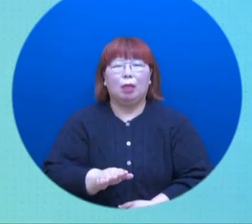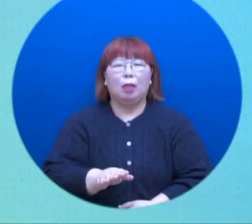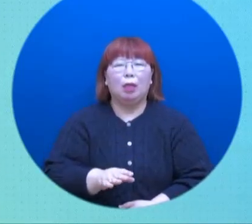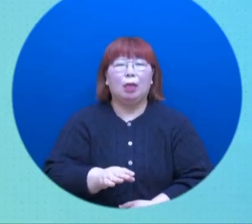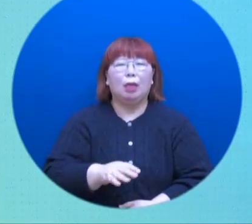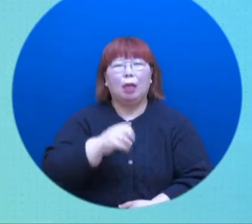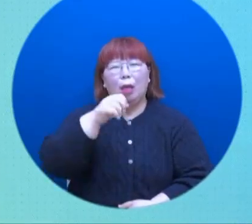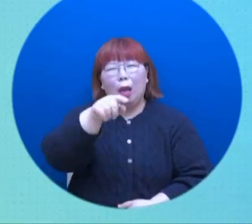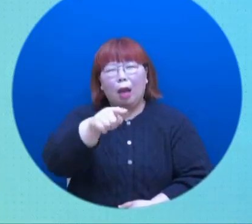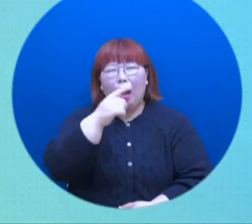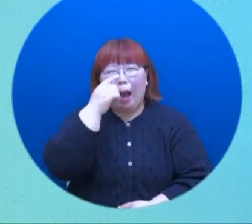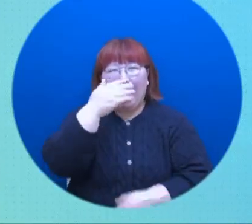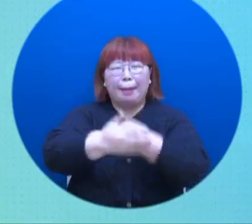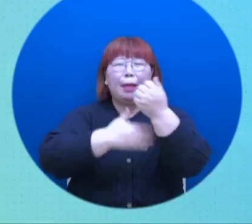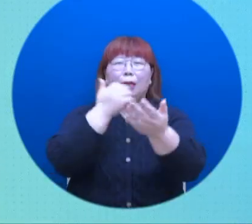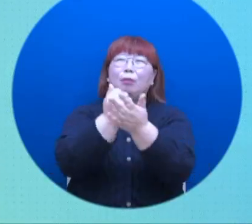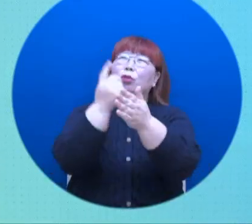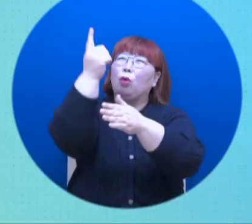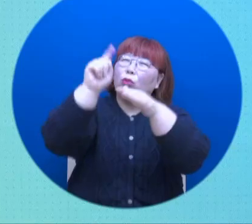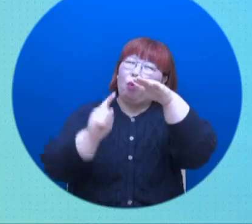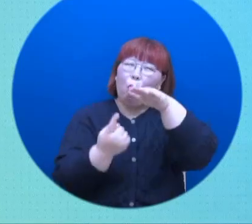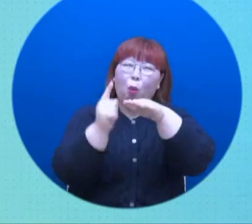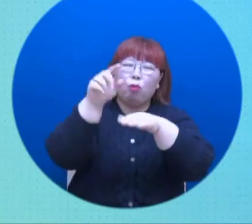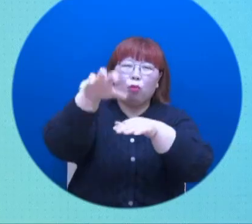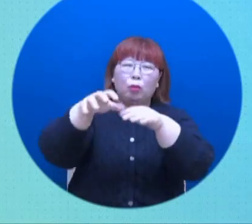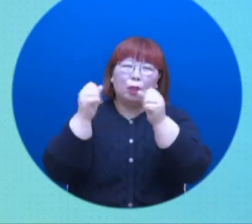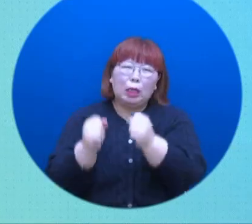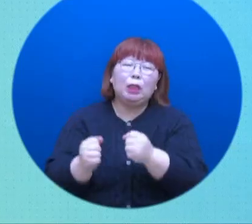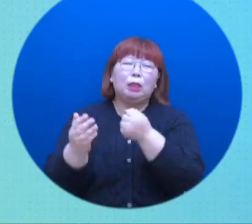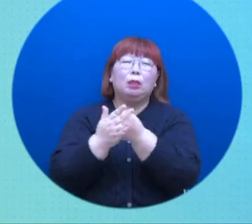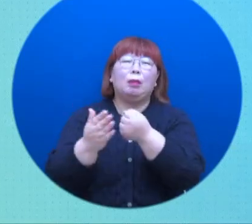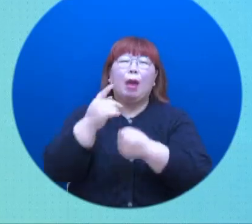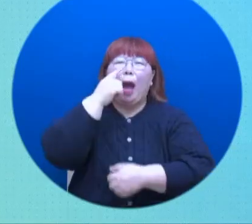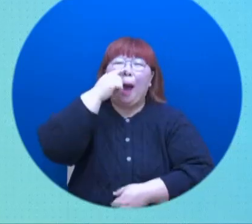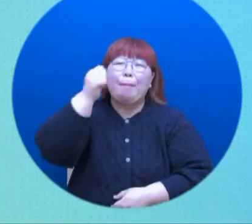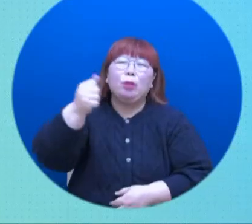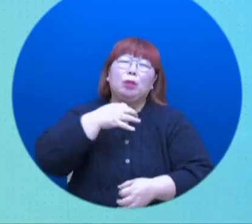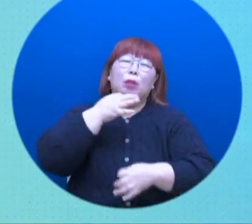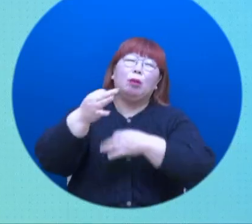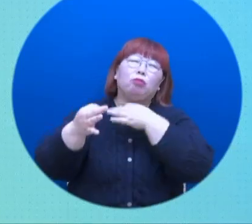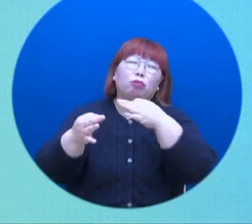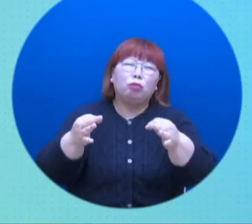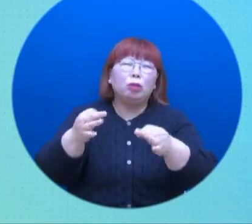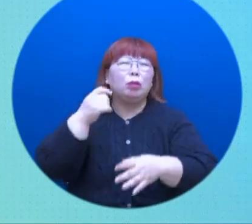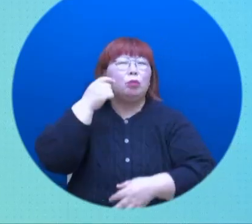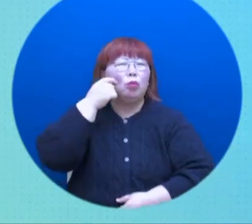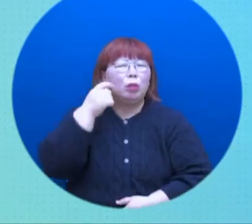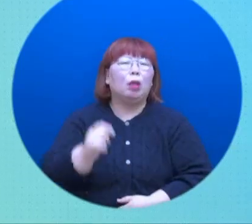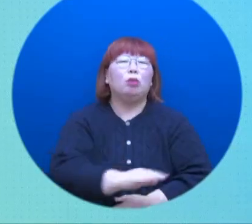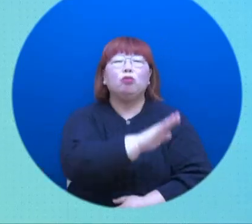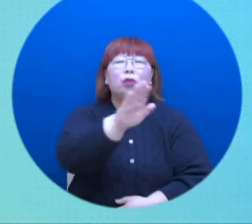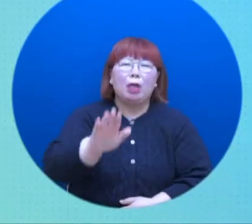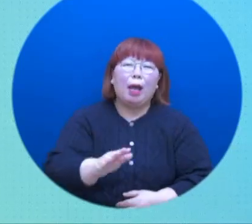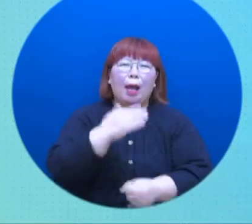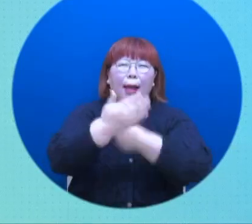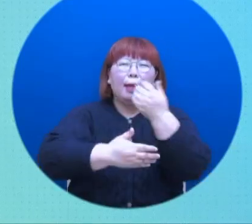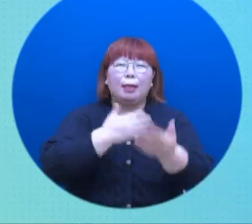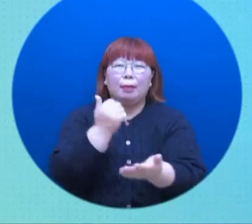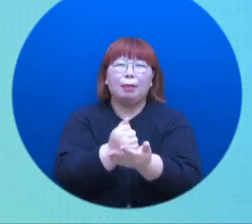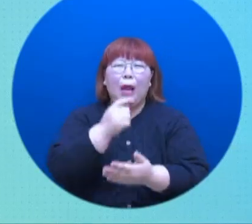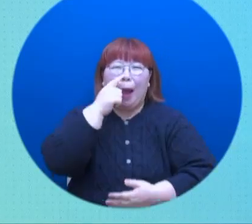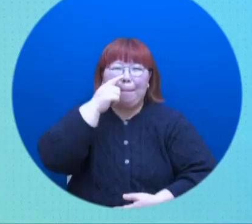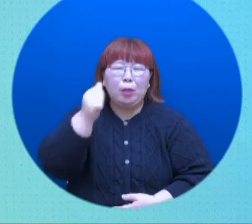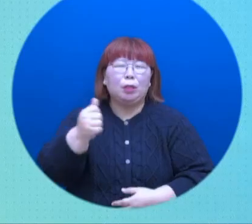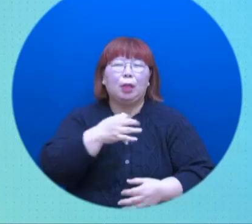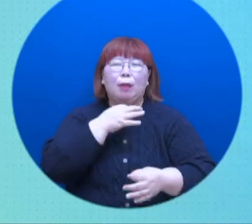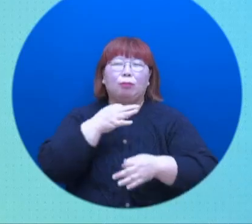감히 하나님, 저 높은 하늘에 계신 하나님을 아버지라 부를 수 없는 우리들이 하나님을 아버지라고